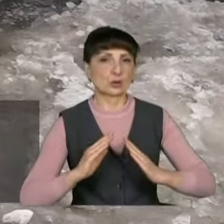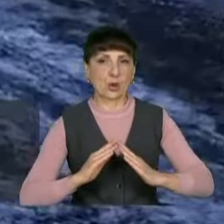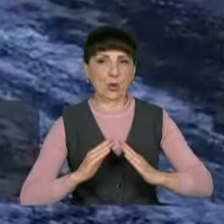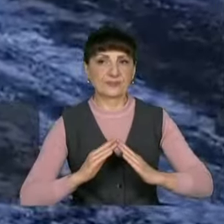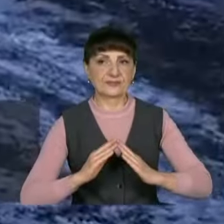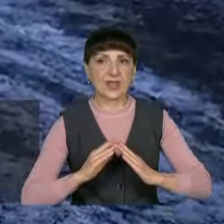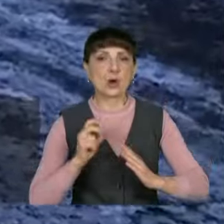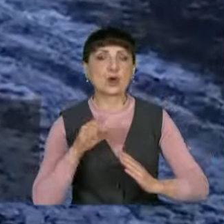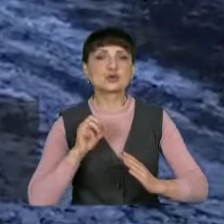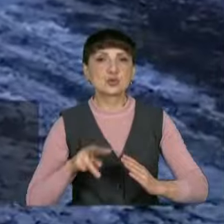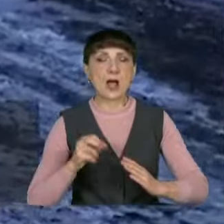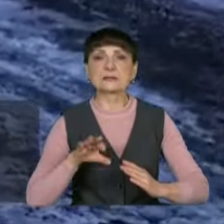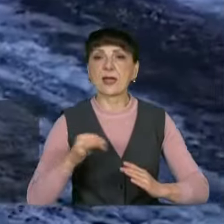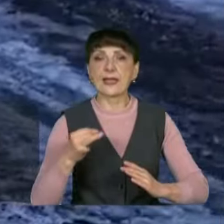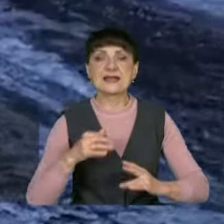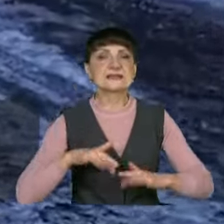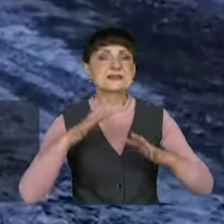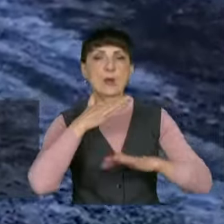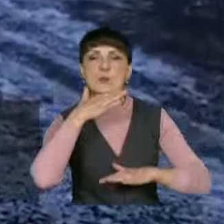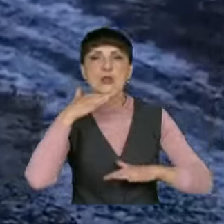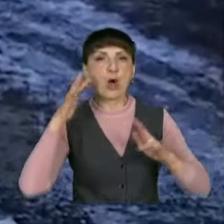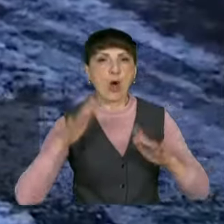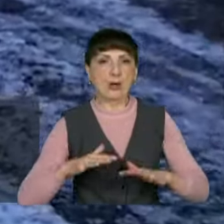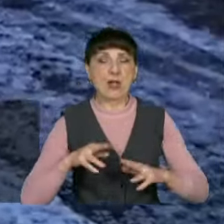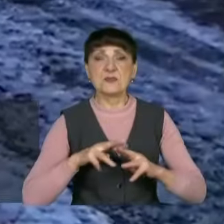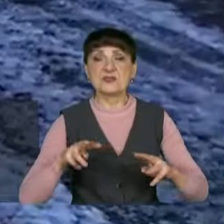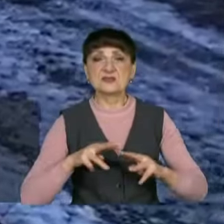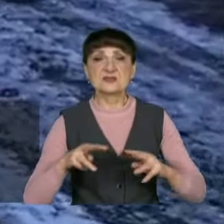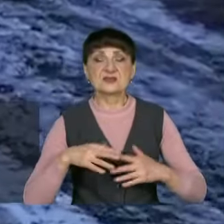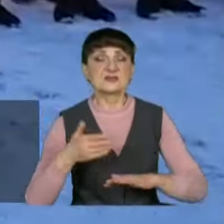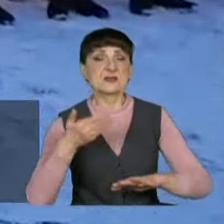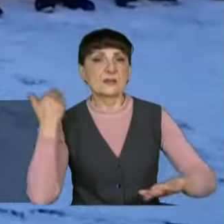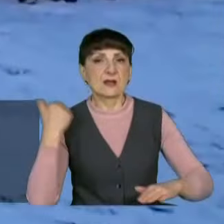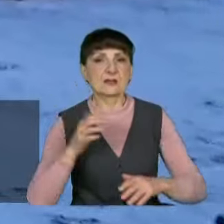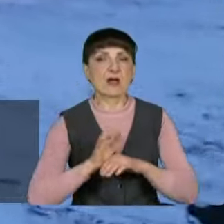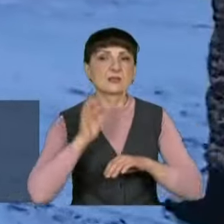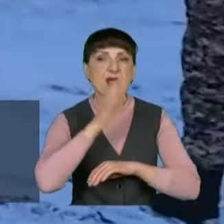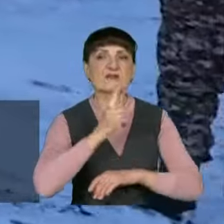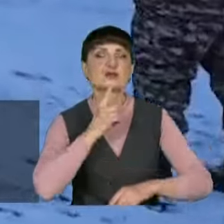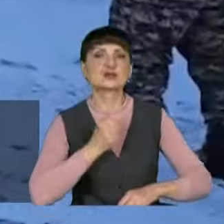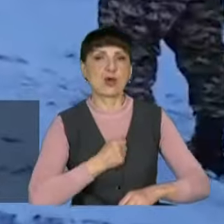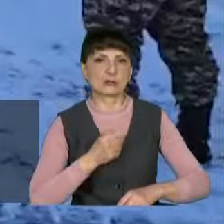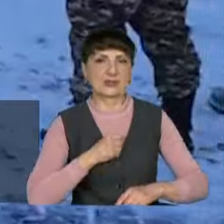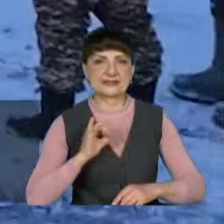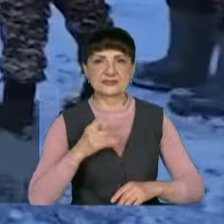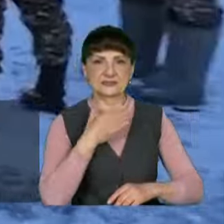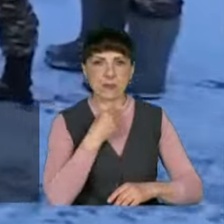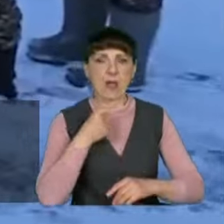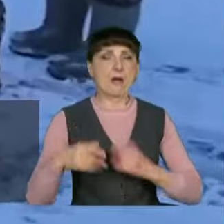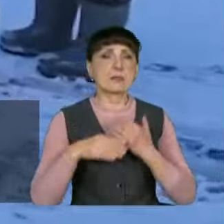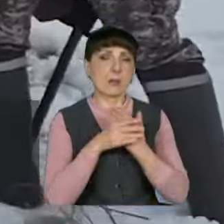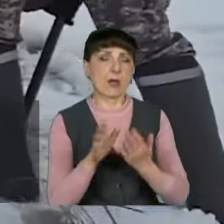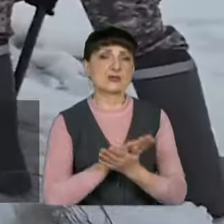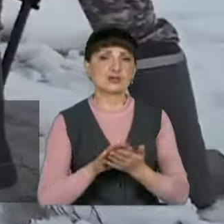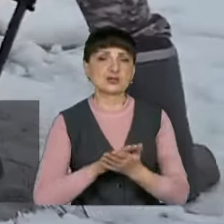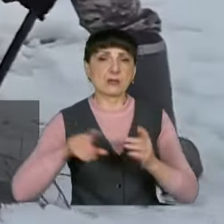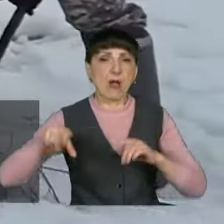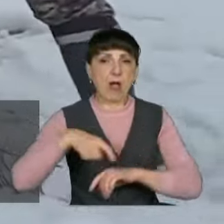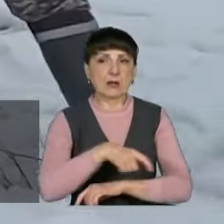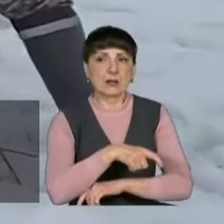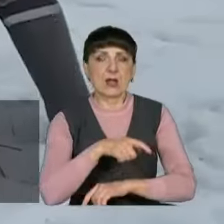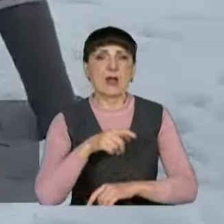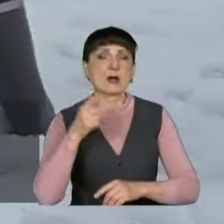Курчуме и в районе Алтай снега столько, что профильное министерство заблаговременно отправило туда солдат из семьи. Они теперь помогают очищать реки в ожидании